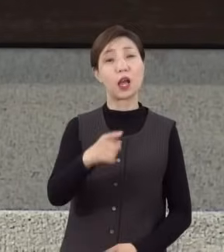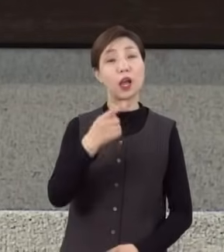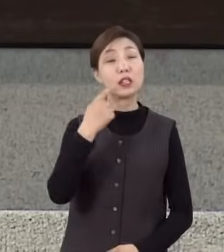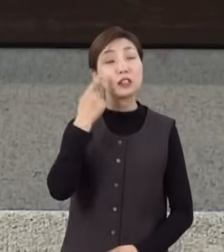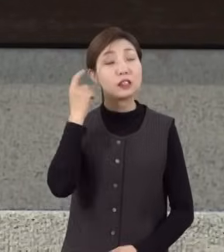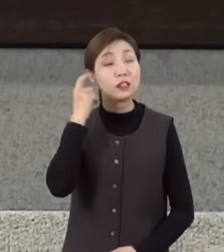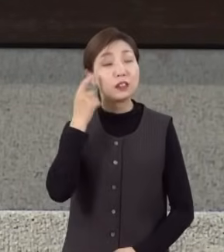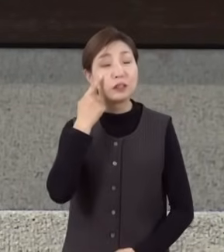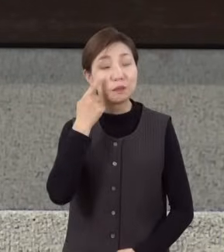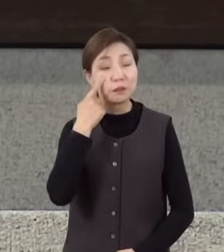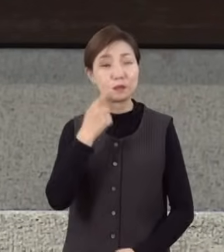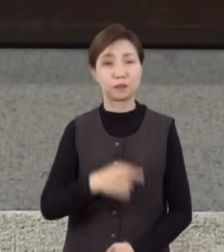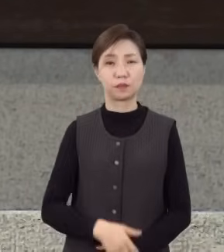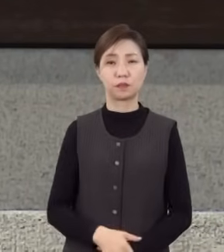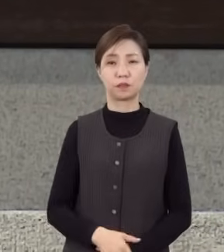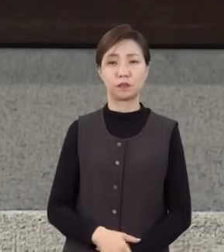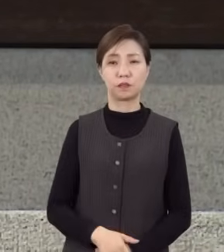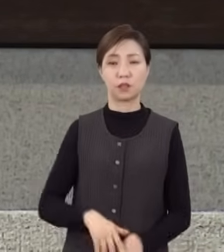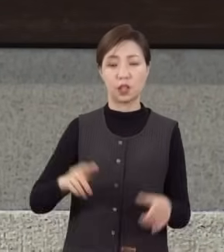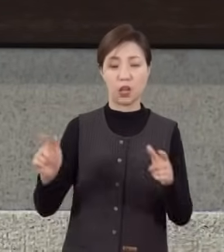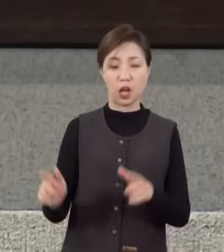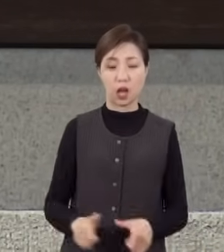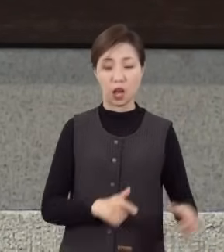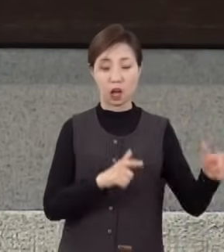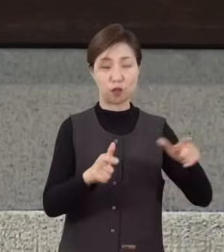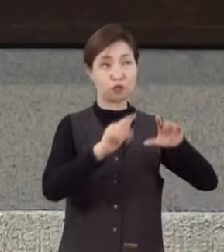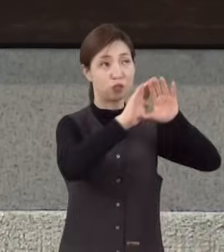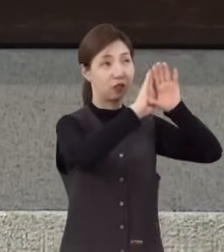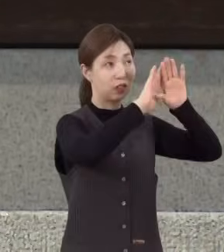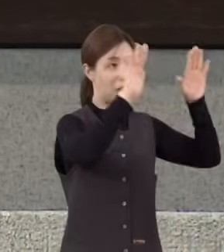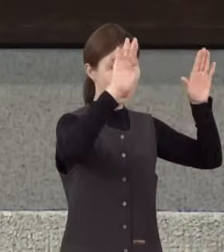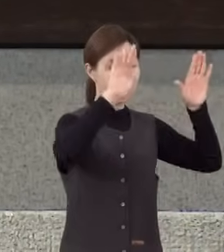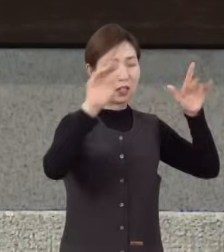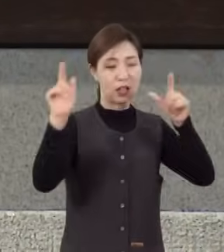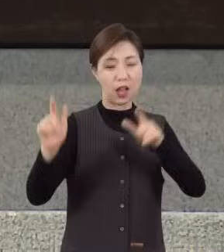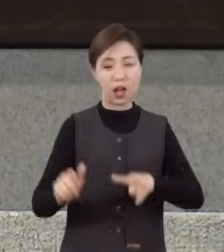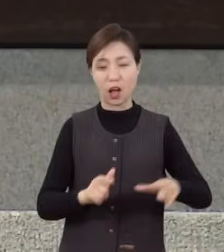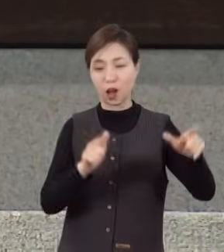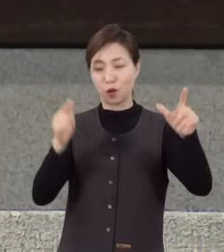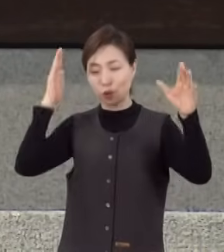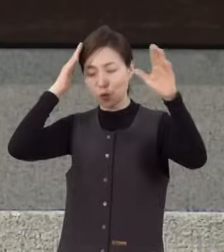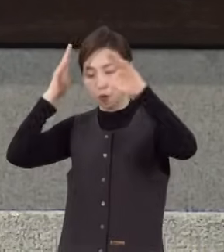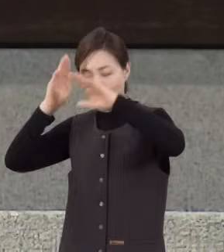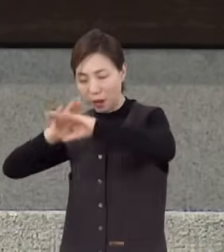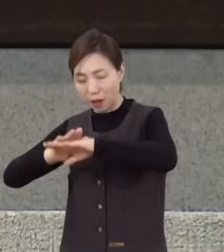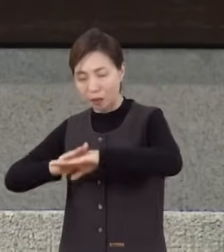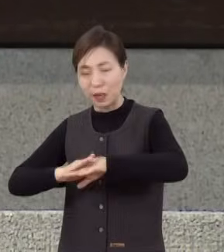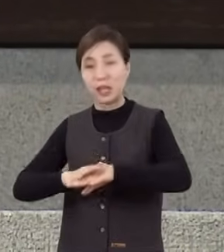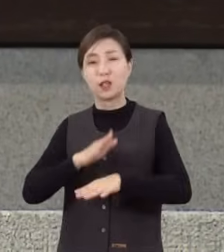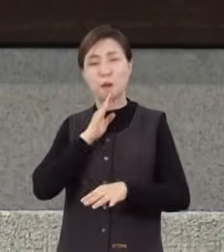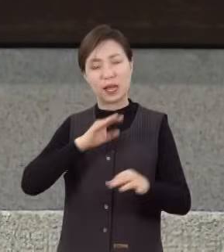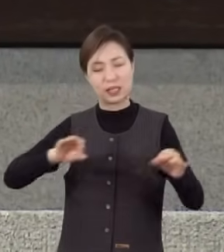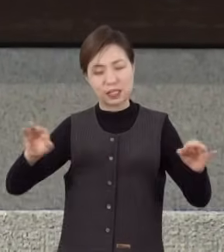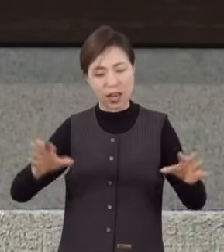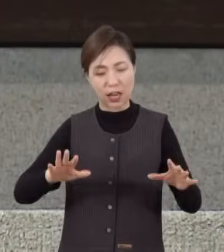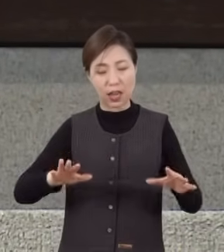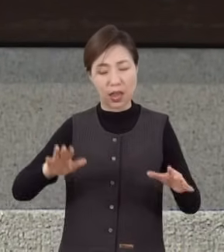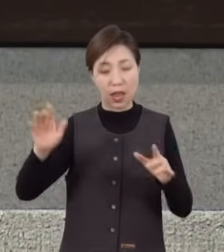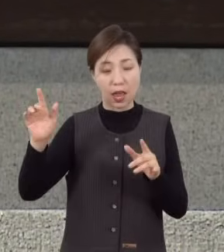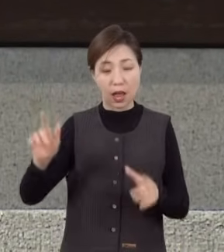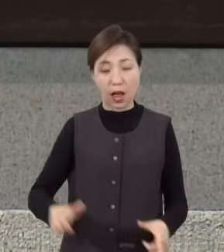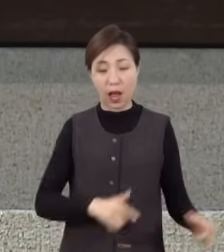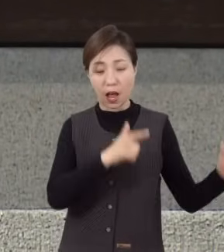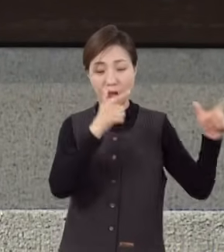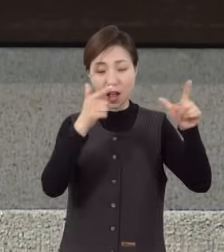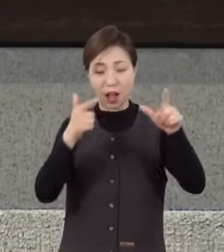하룻밤, 하룻낮이라도, 하룻낮, 하룻밤이라도, 하루 동안만이라도 더 나아가서